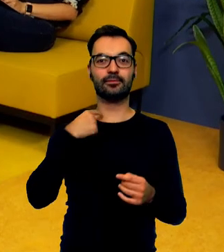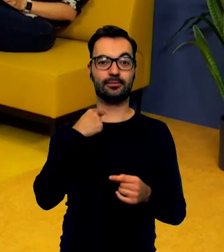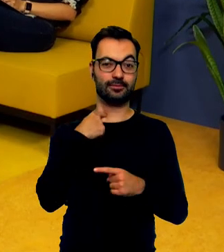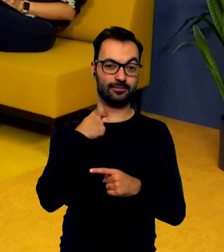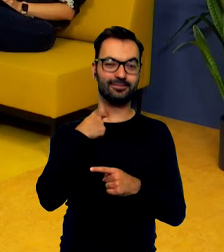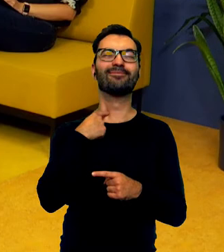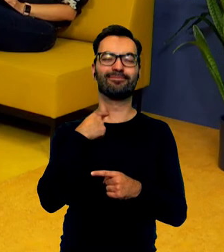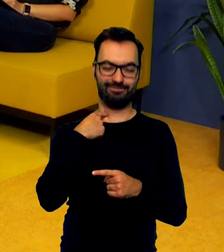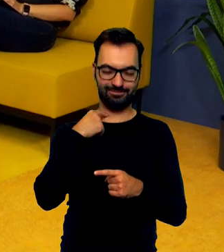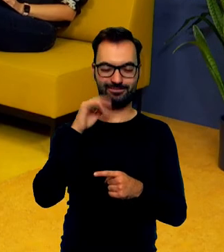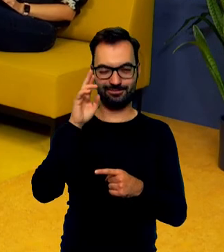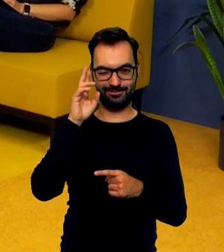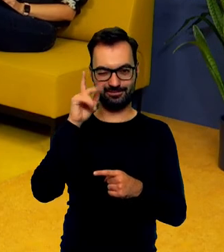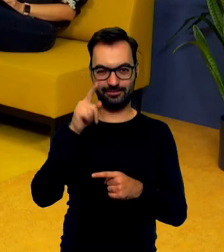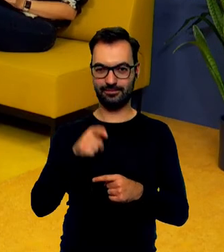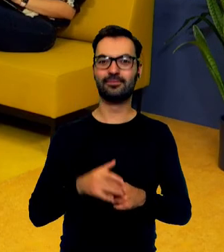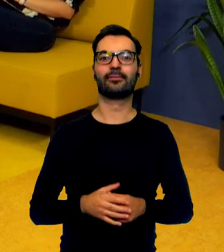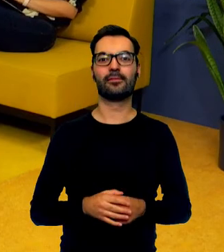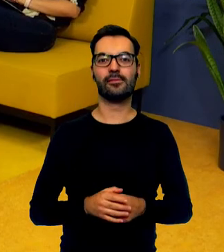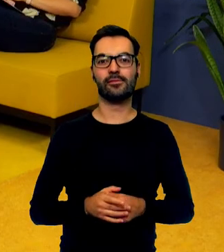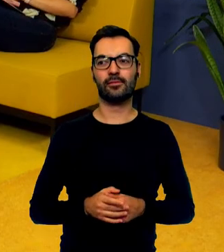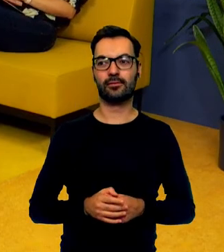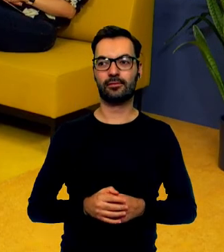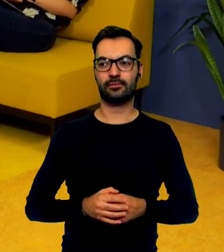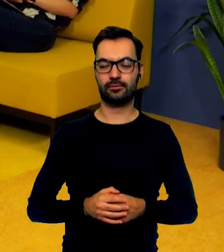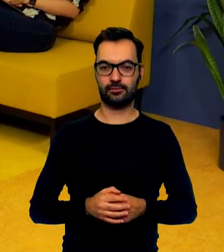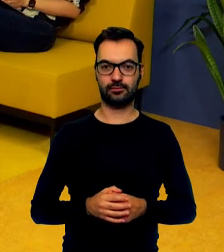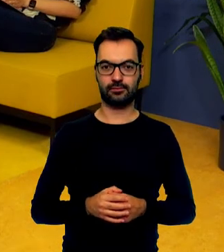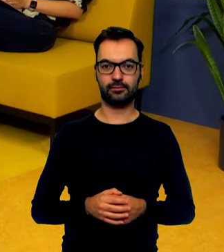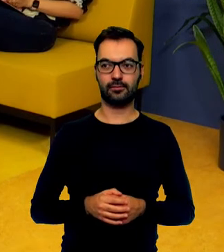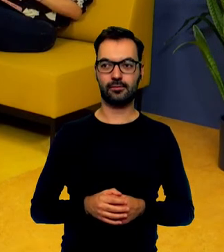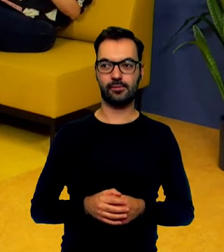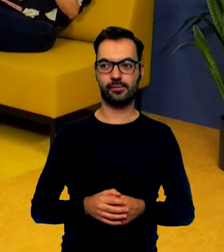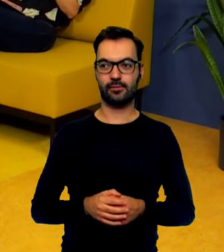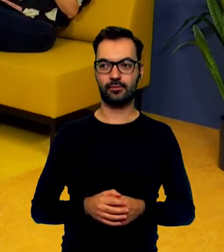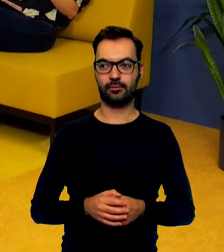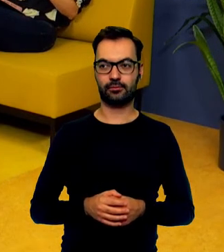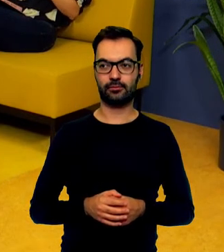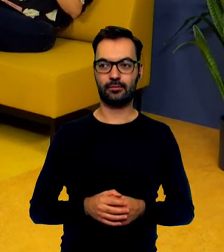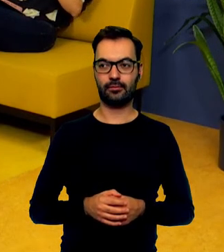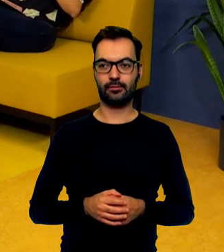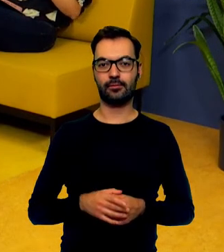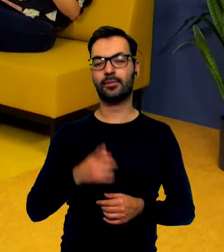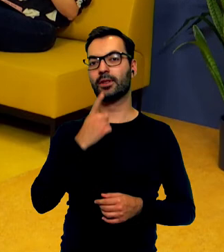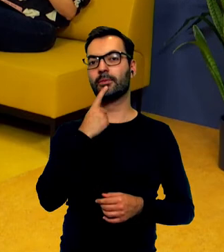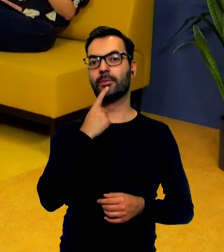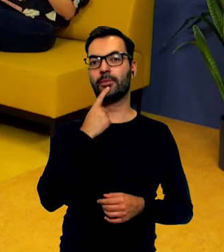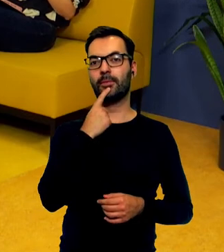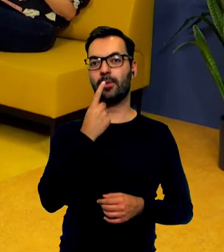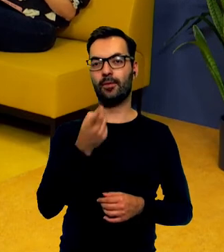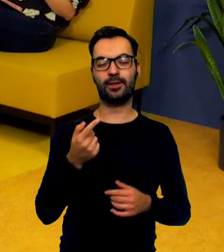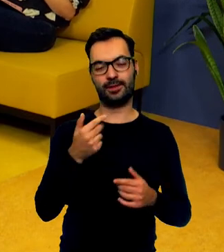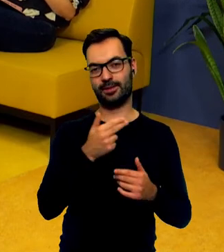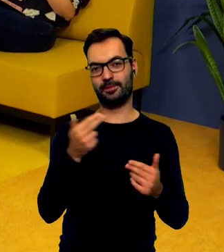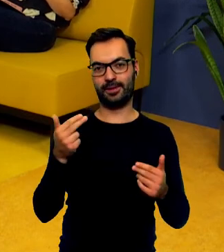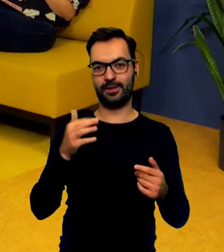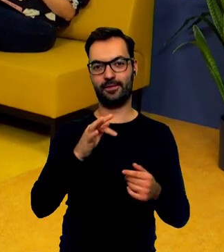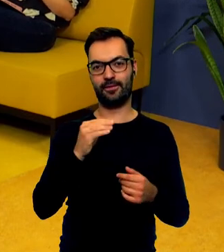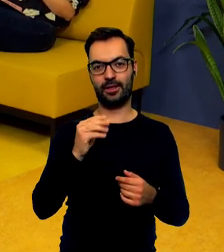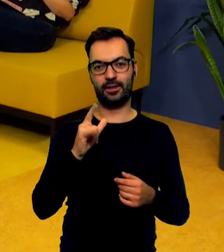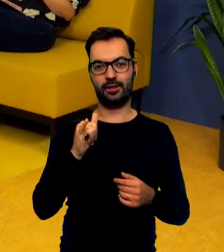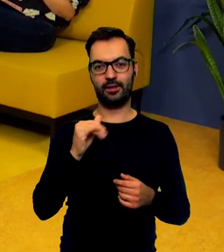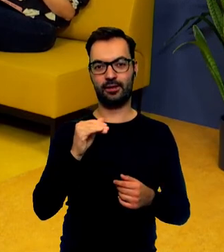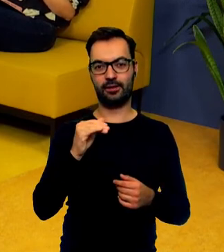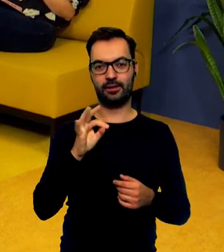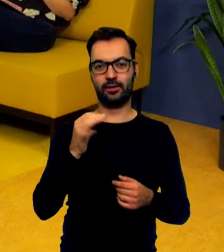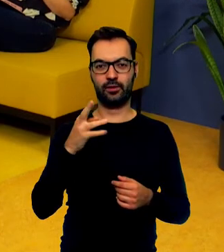Państwo słyszą, brzmi znajomo. Powiedzmy o tym felietoniście, no bo